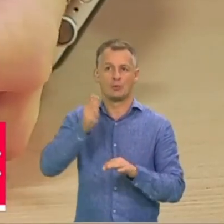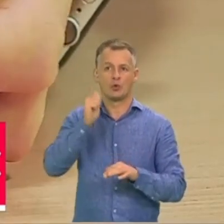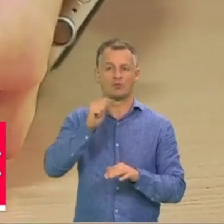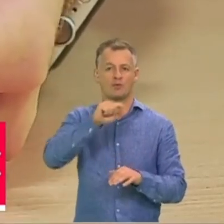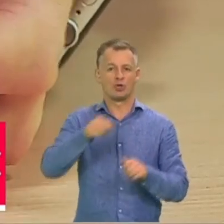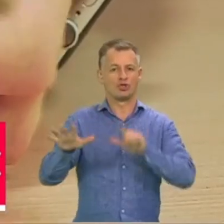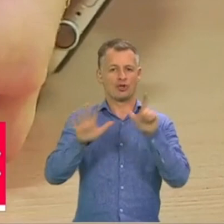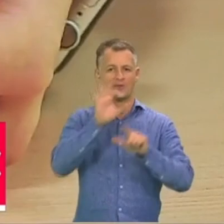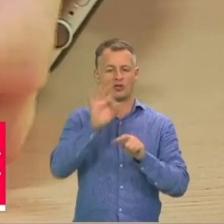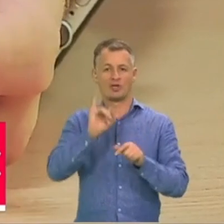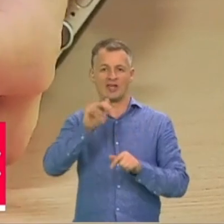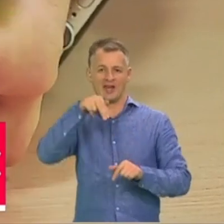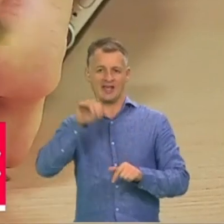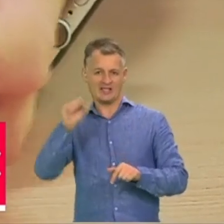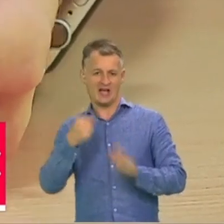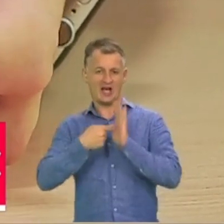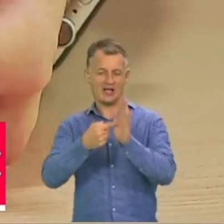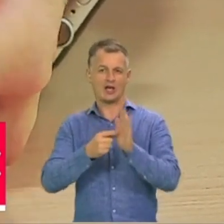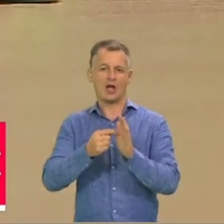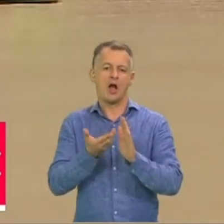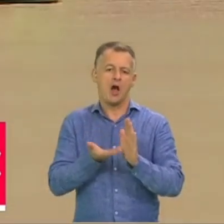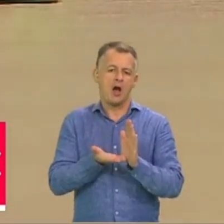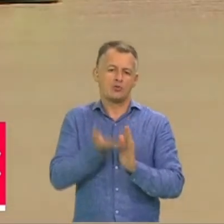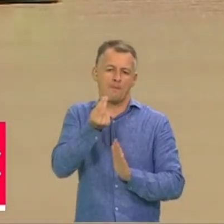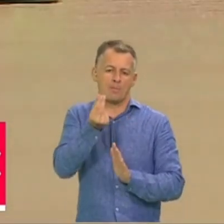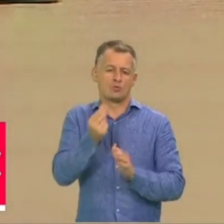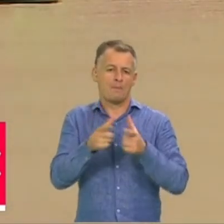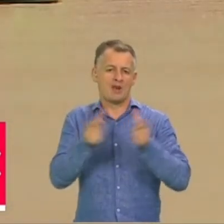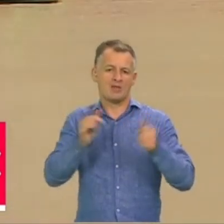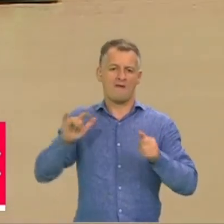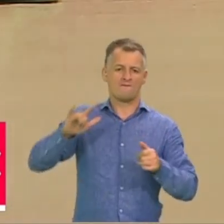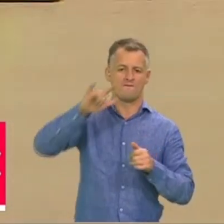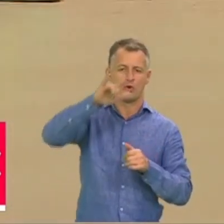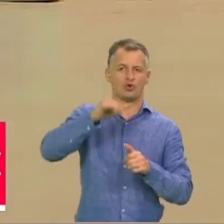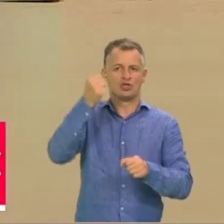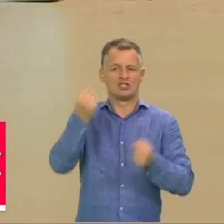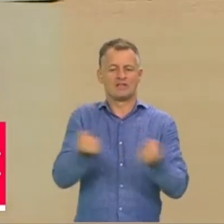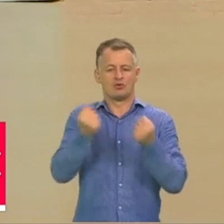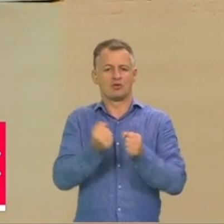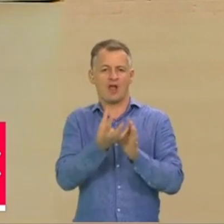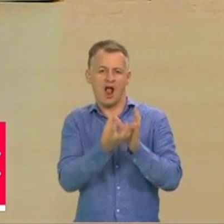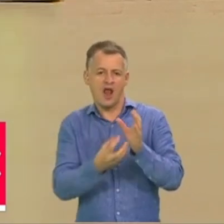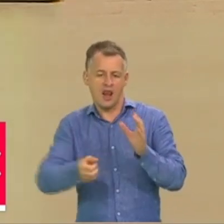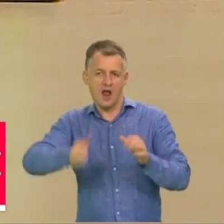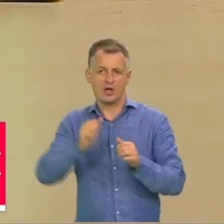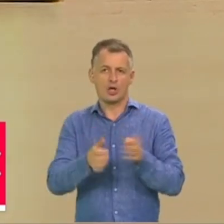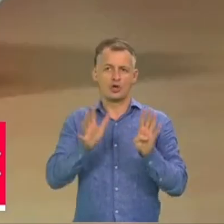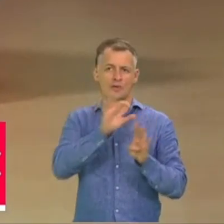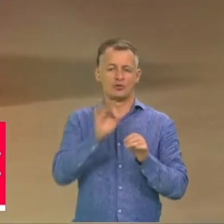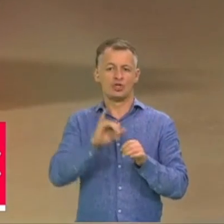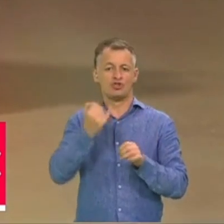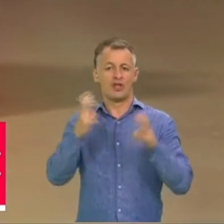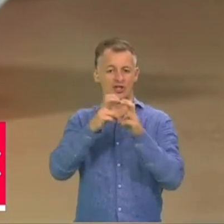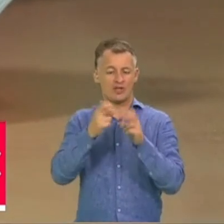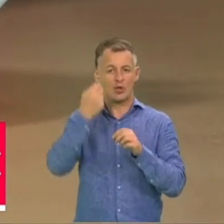11,7%. INSE arată că cel mai mult a crescut prețul biletelor de avion și al serviciilor de apă, canal, cu 19%. Și energia termică este mai scumpă